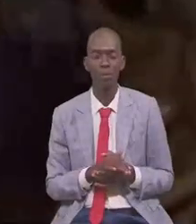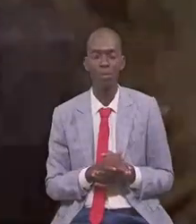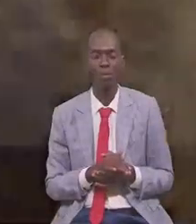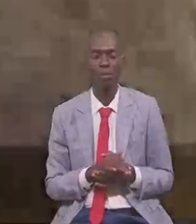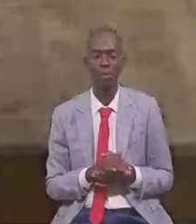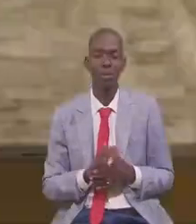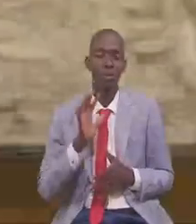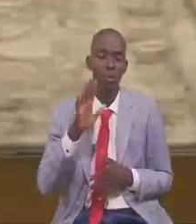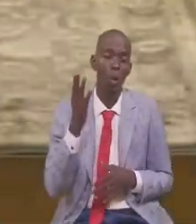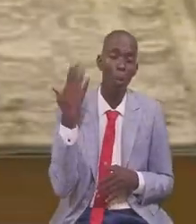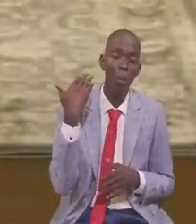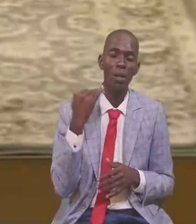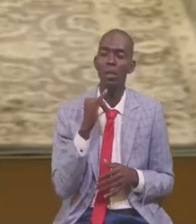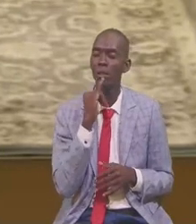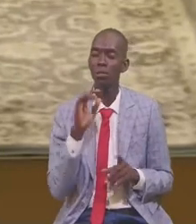Ton passé est passé.